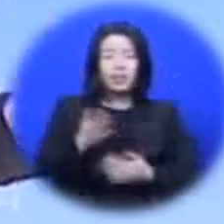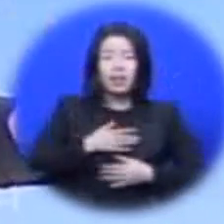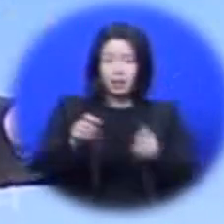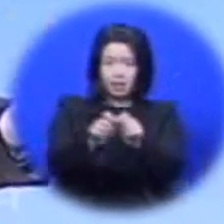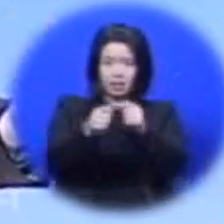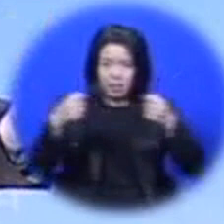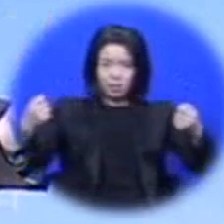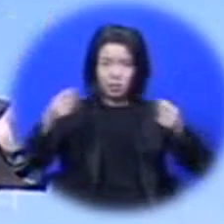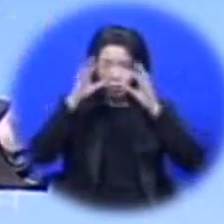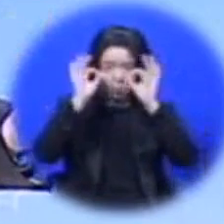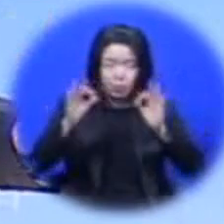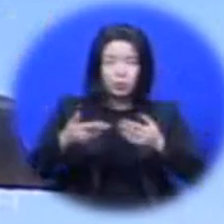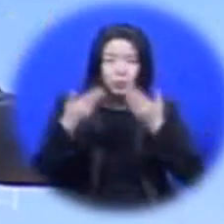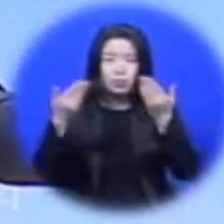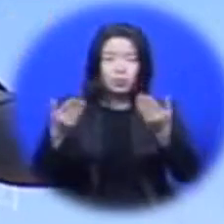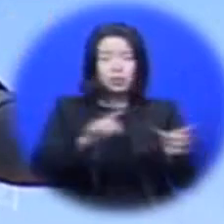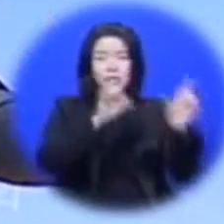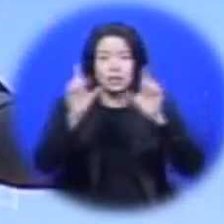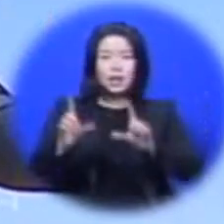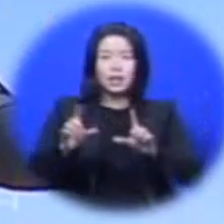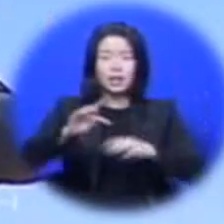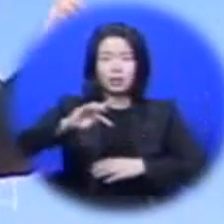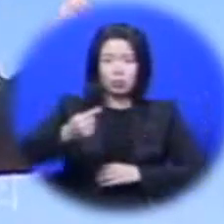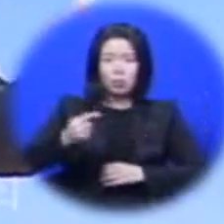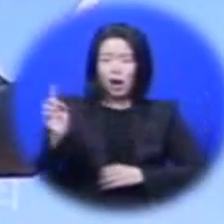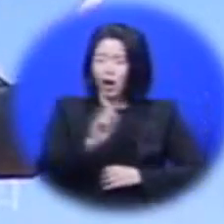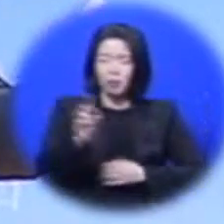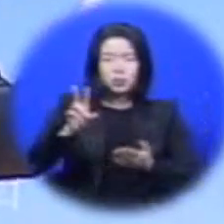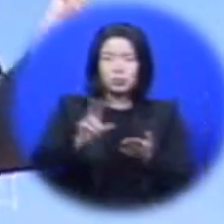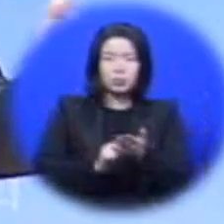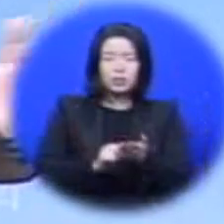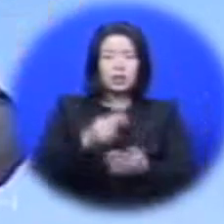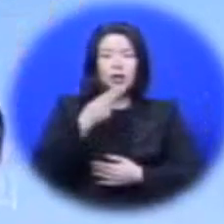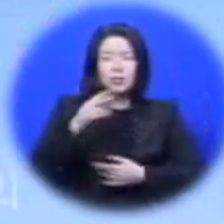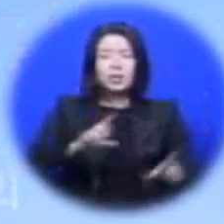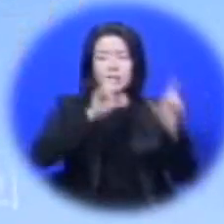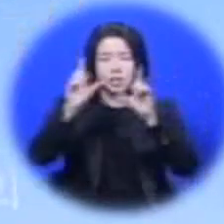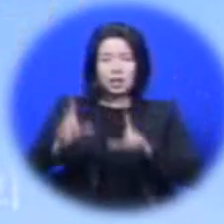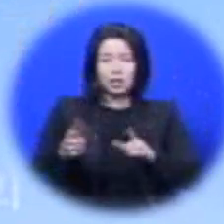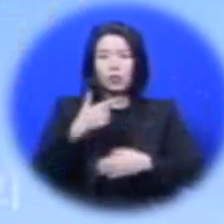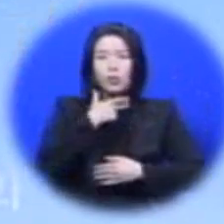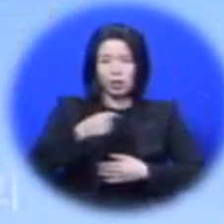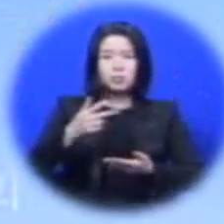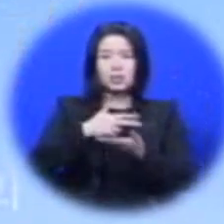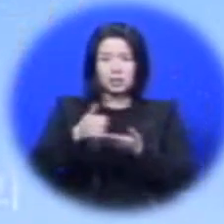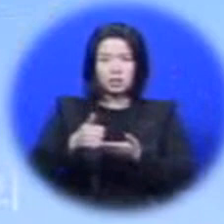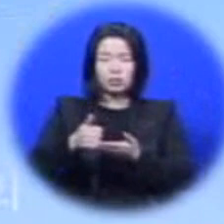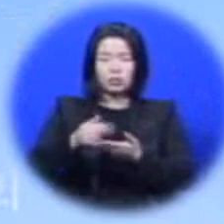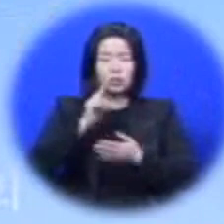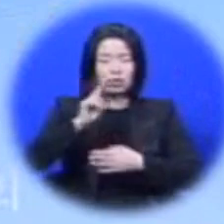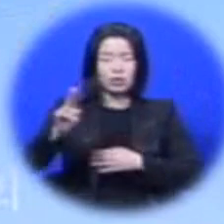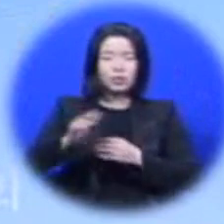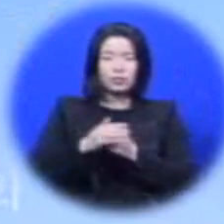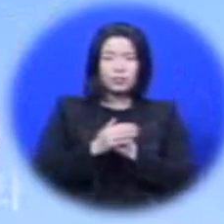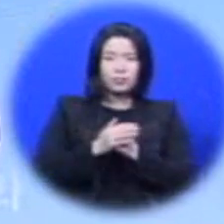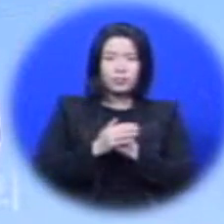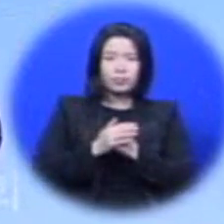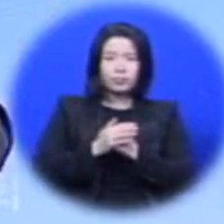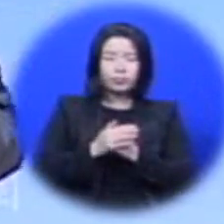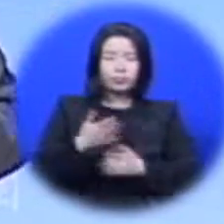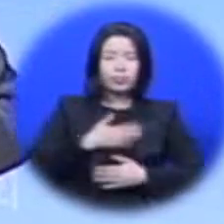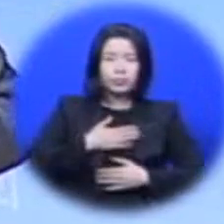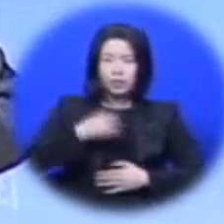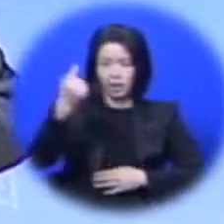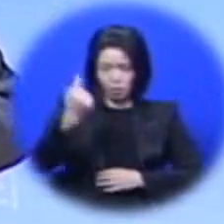열어 보이고 살아도 아무 문제가 없는 그런 삶을 주여 제가 살기 원합니다. 주여